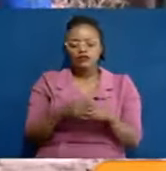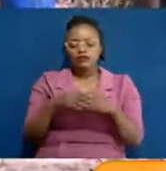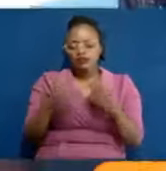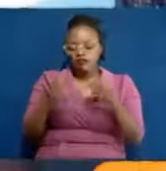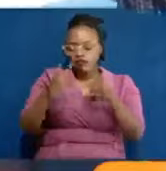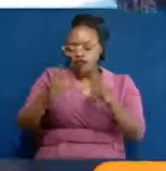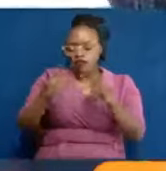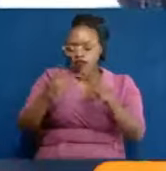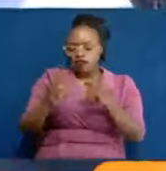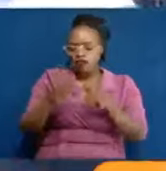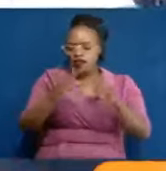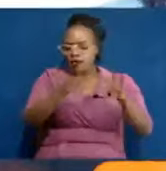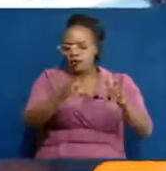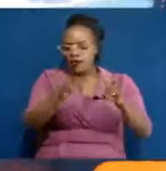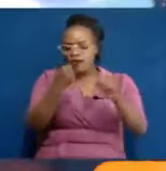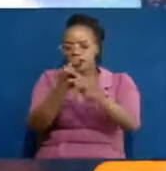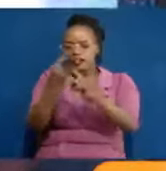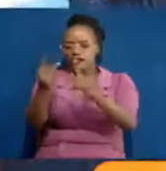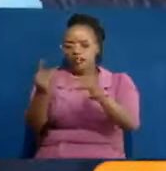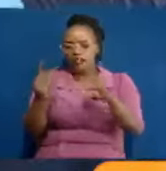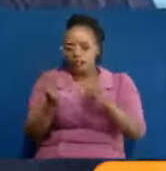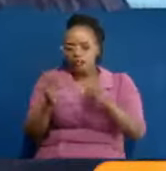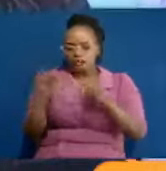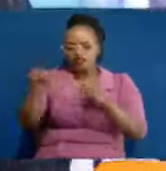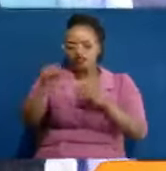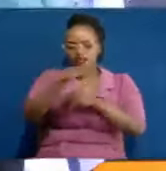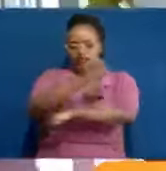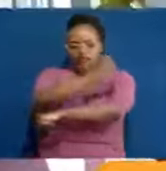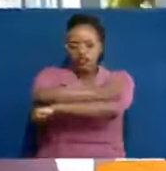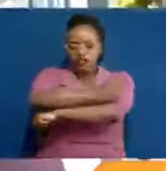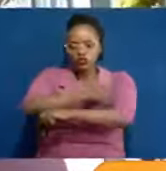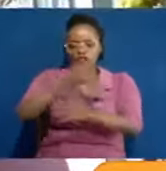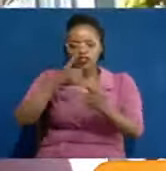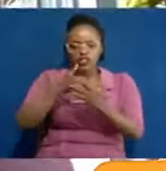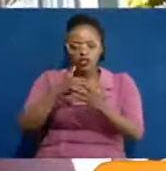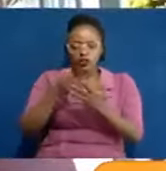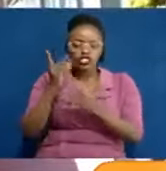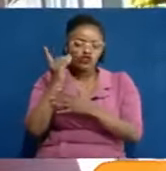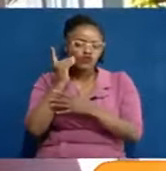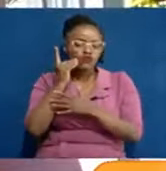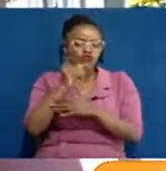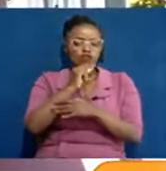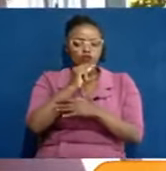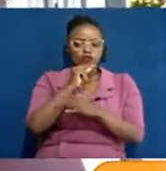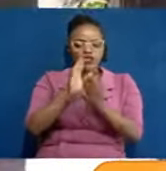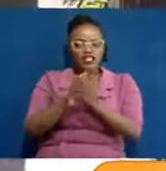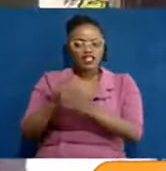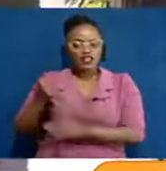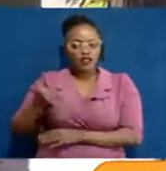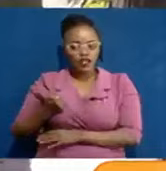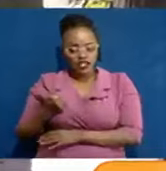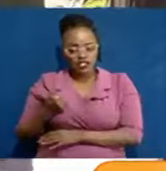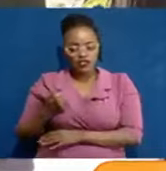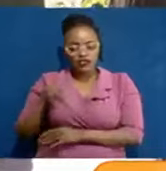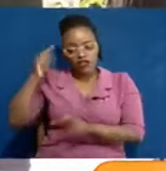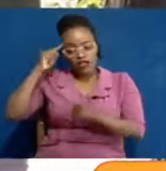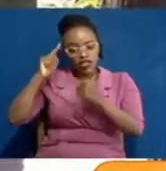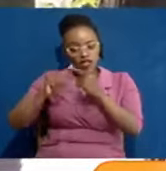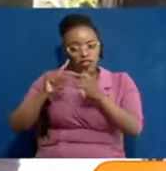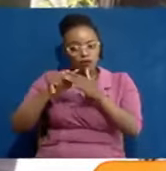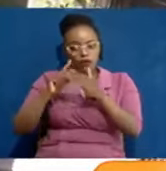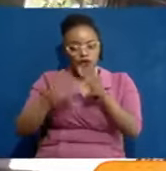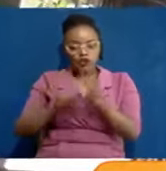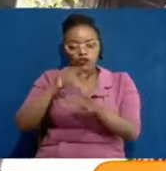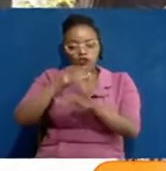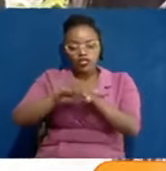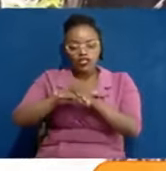Wakaguzi walipekua maeneo mbalimbali shuleni humo yakiwemo mabweni ya wavulana na wasichana kwa lengo la